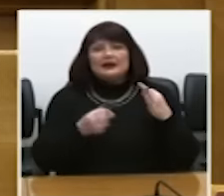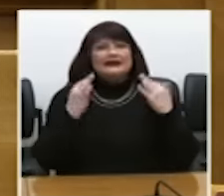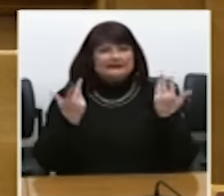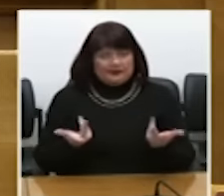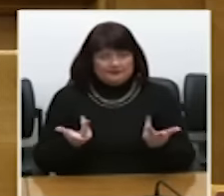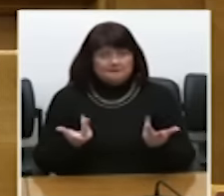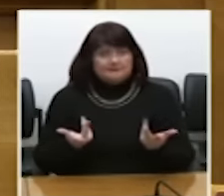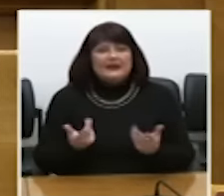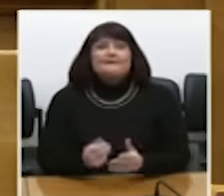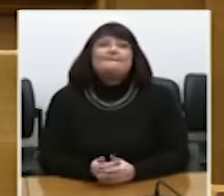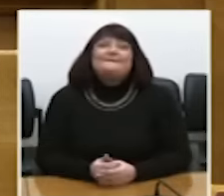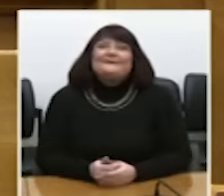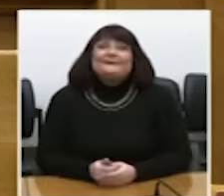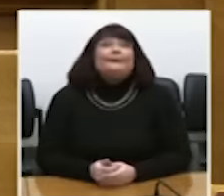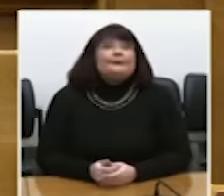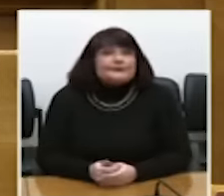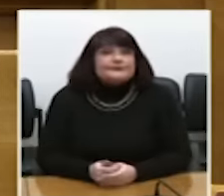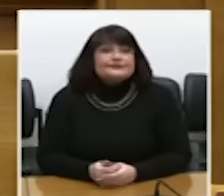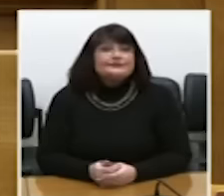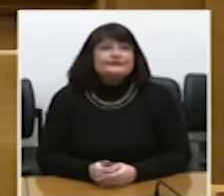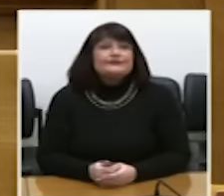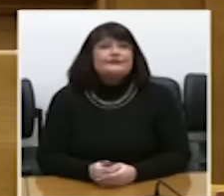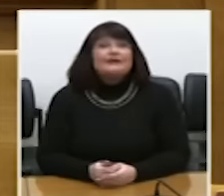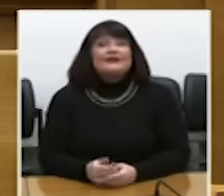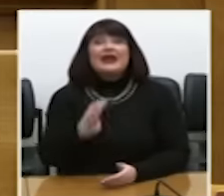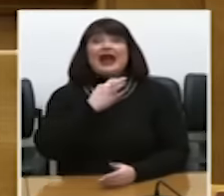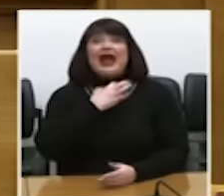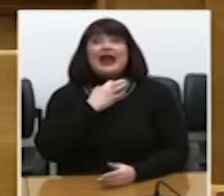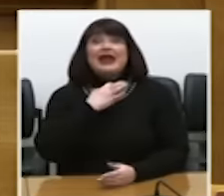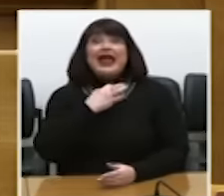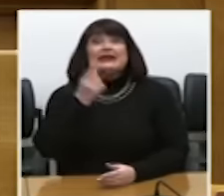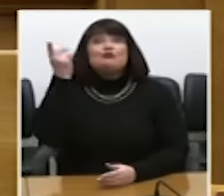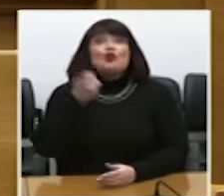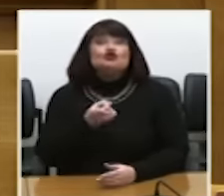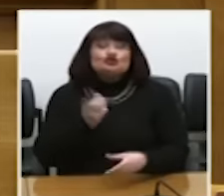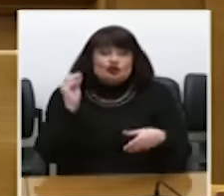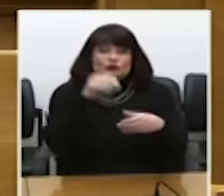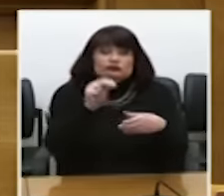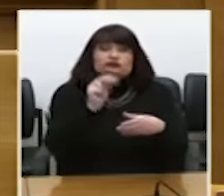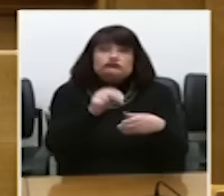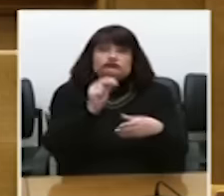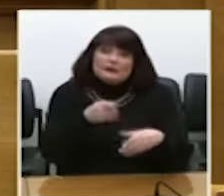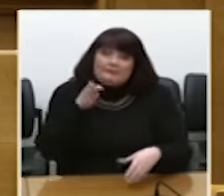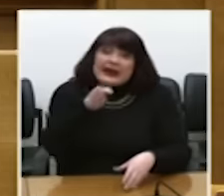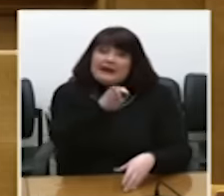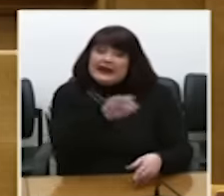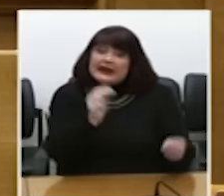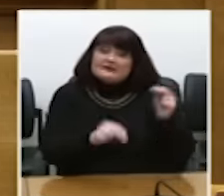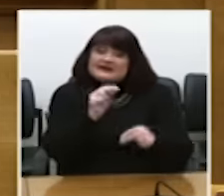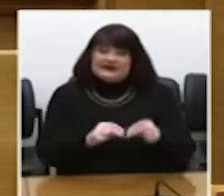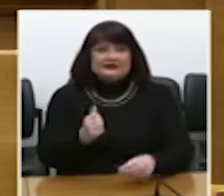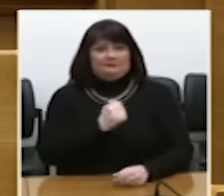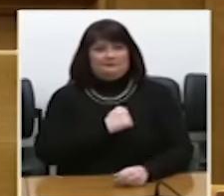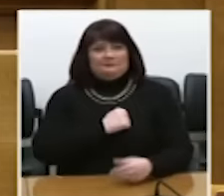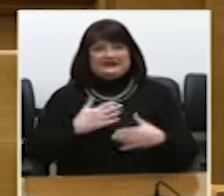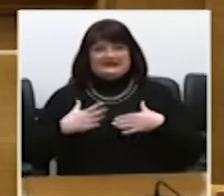πολύ είναι η αλήθεια, για την ανάγκη αύξησης της συμμετοχής. Η δική μας γνώμη είναι ότι η συμμετοχή,